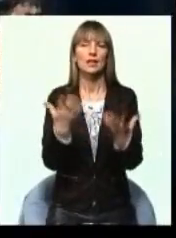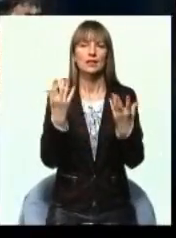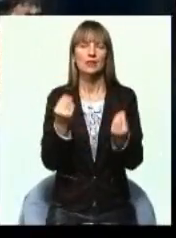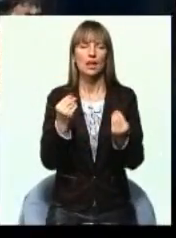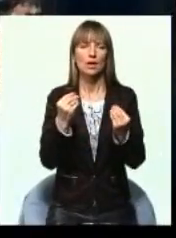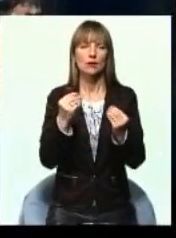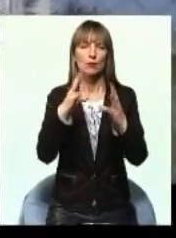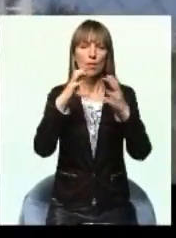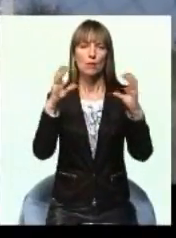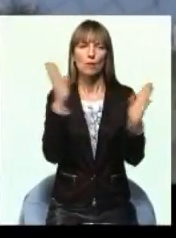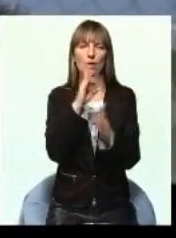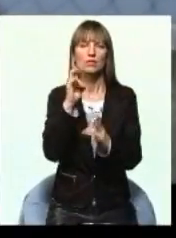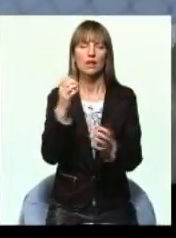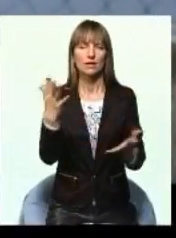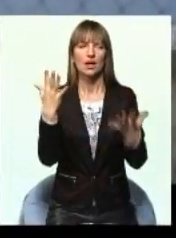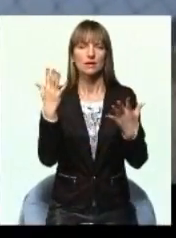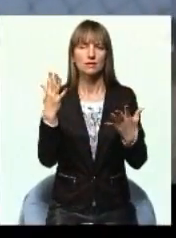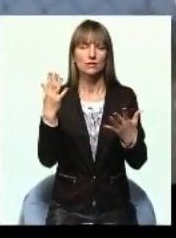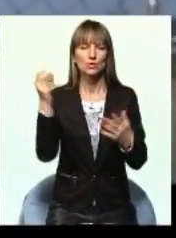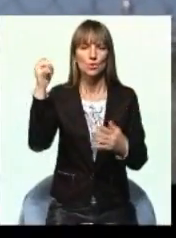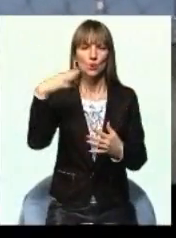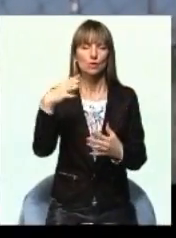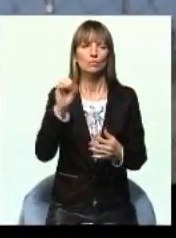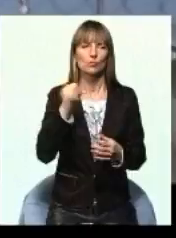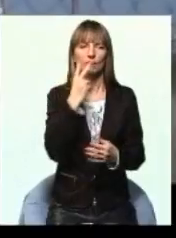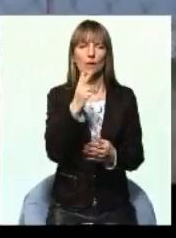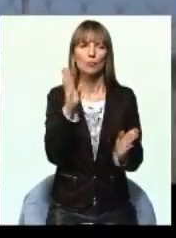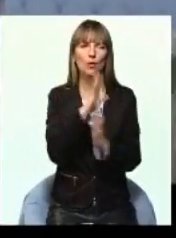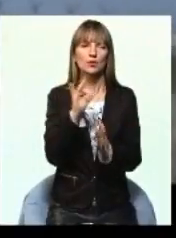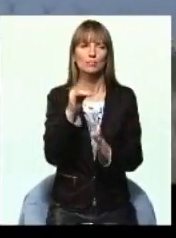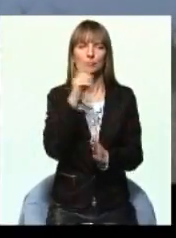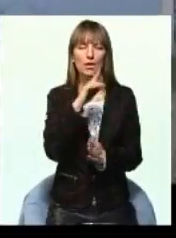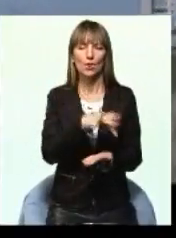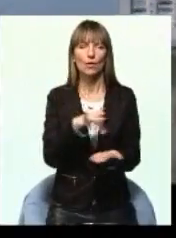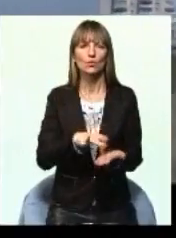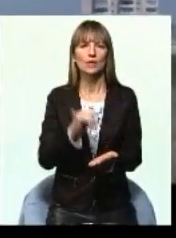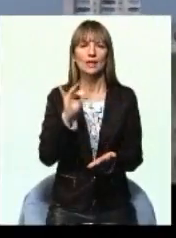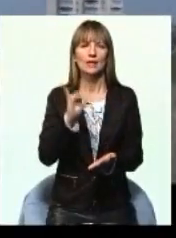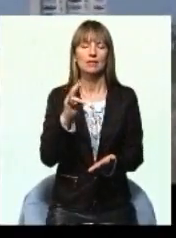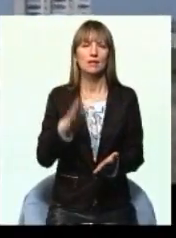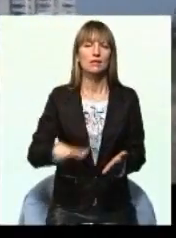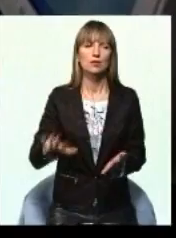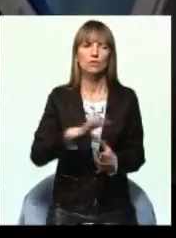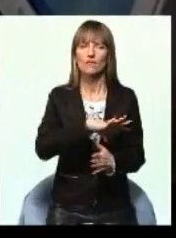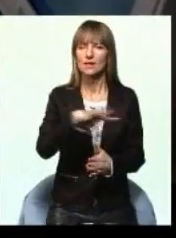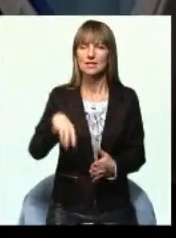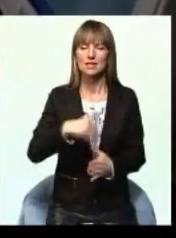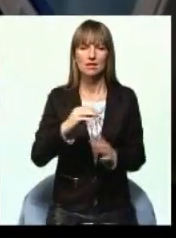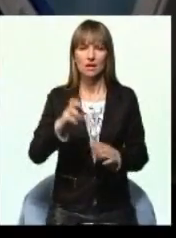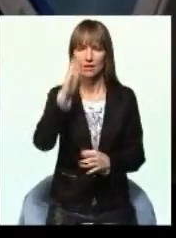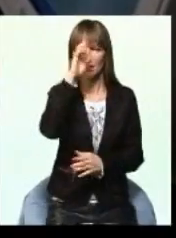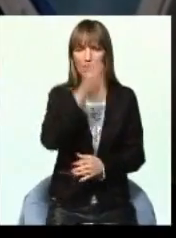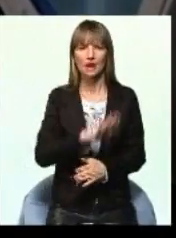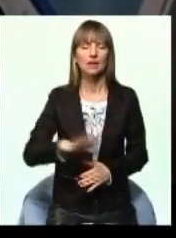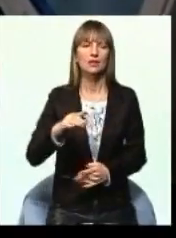похмура погода на ясну. Метеорологи можуть передбачити погоду і в маленькому місті, і на території всієї країни. Адже